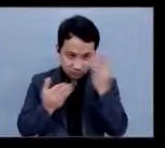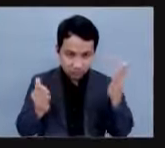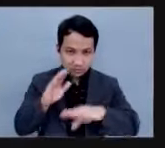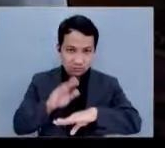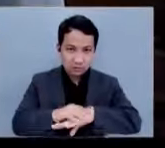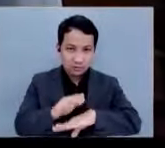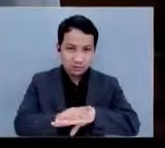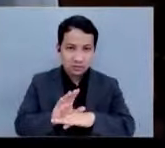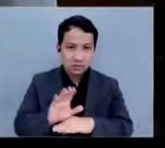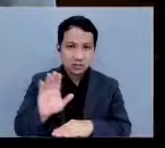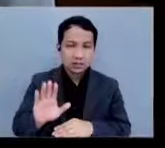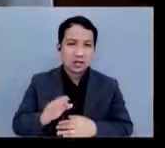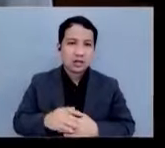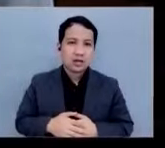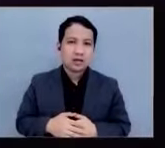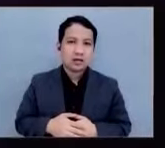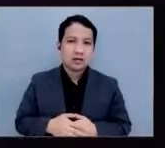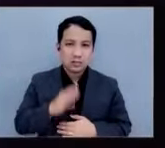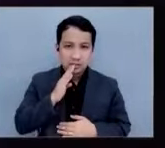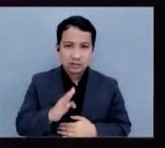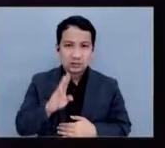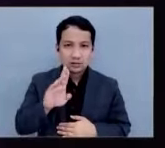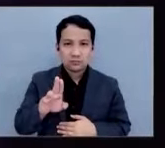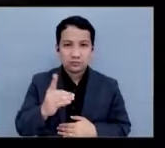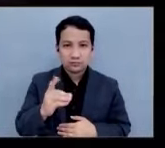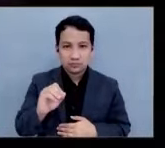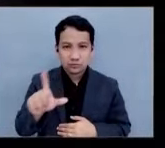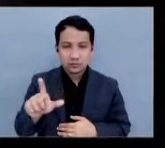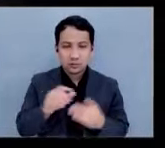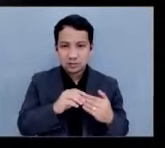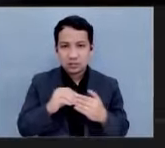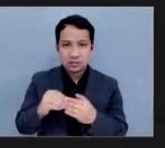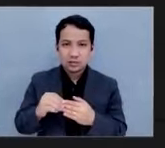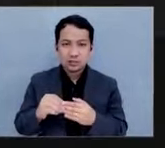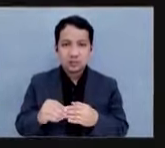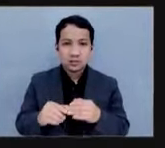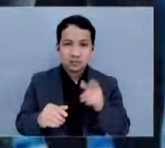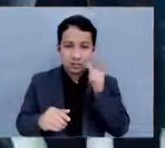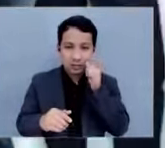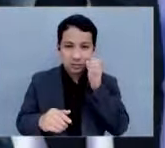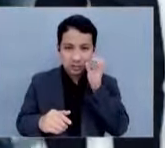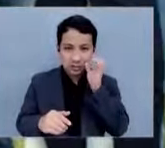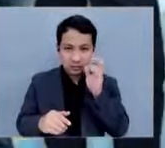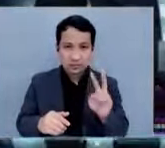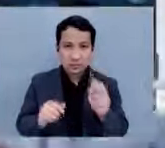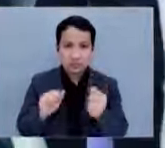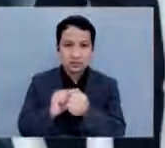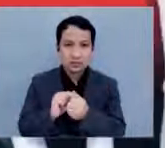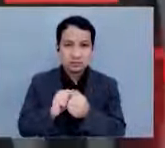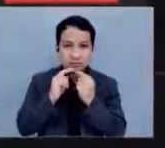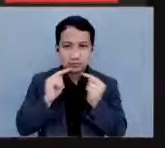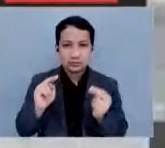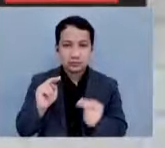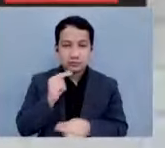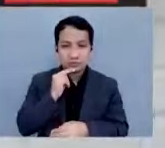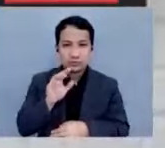publiko. Iyan ang Budol Alert na pangungunahan ni Jefe Luchi Cruz Valdez kasama ang News 5